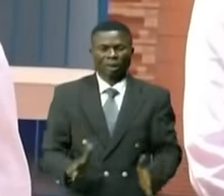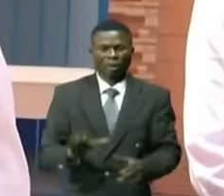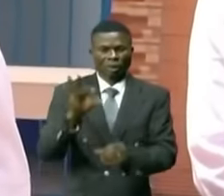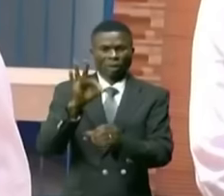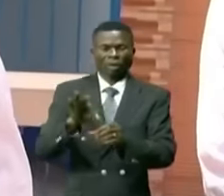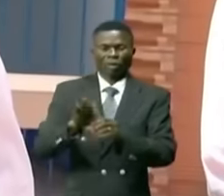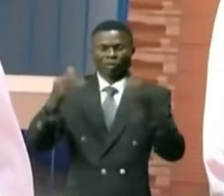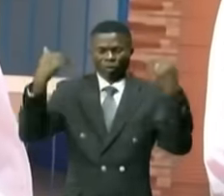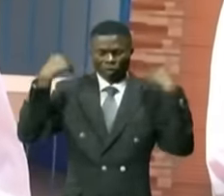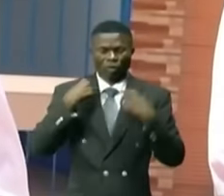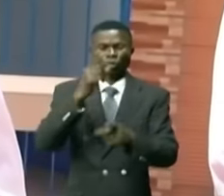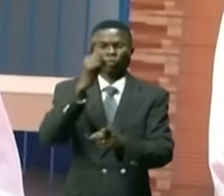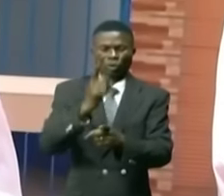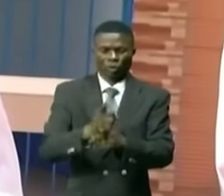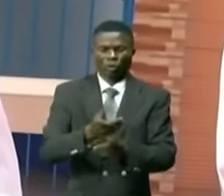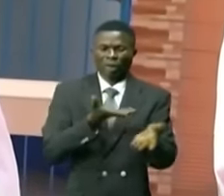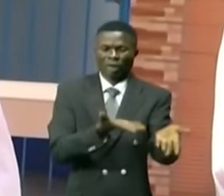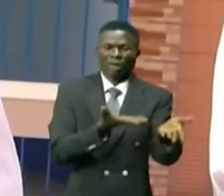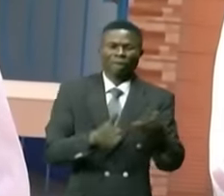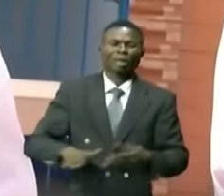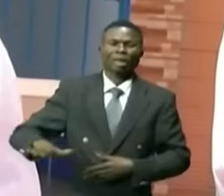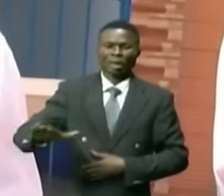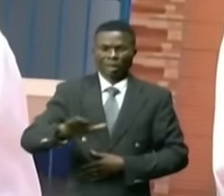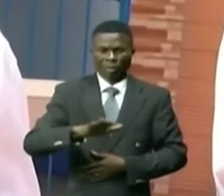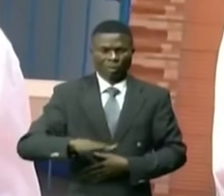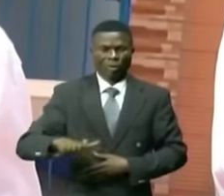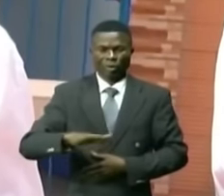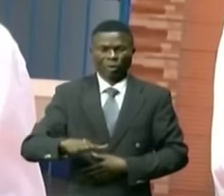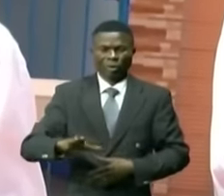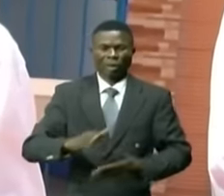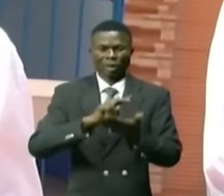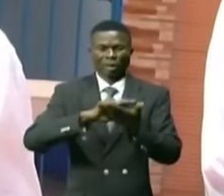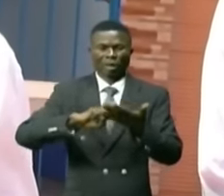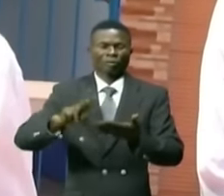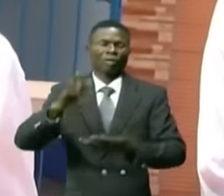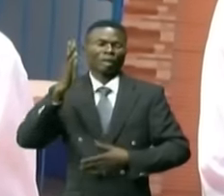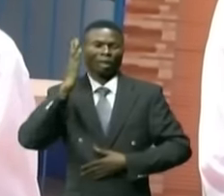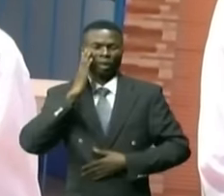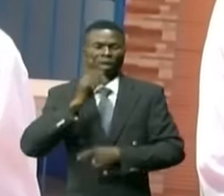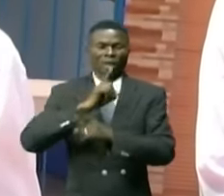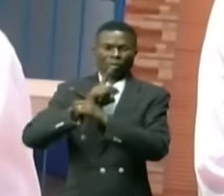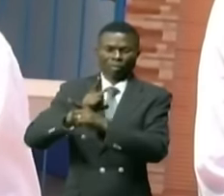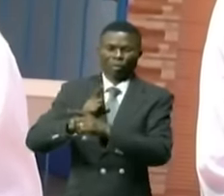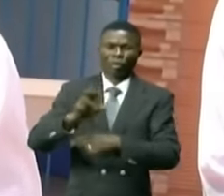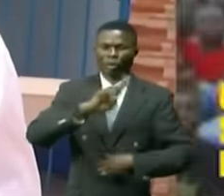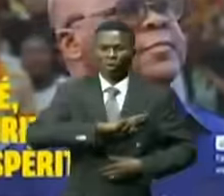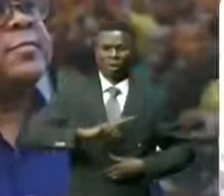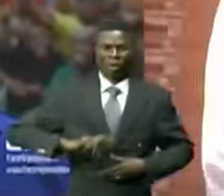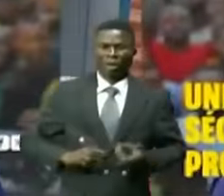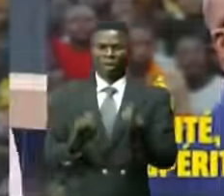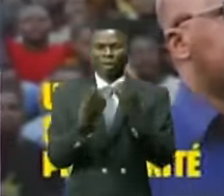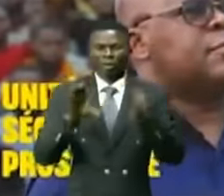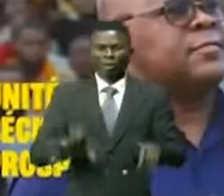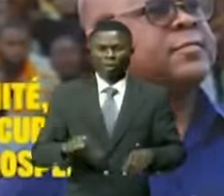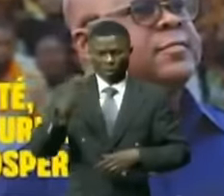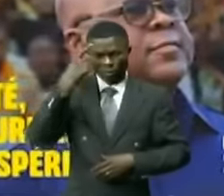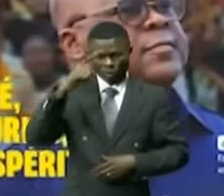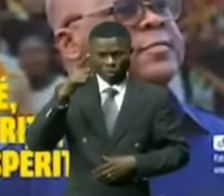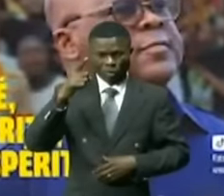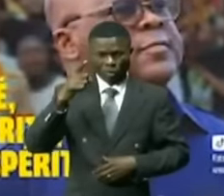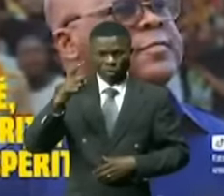les autorités qui vont servir la nation, que la Vierge Marie protège la RDC pour ne pas